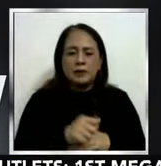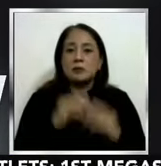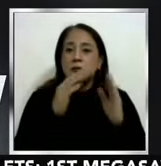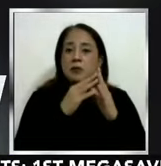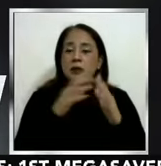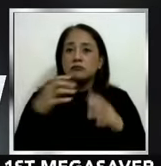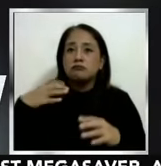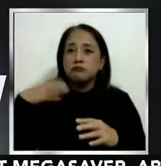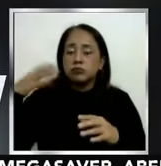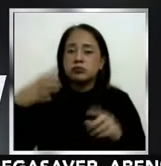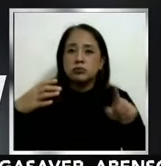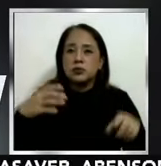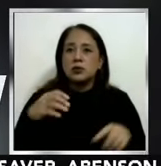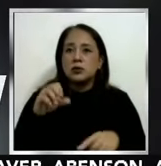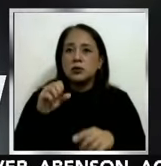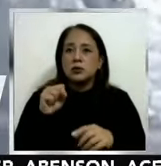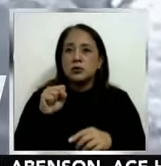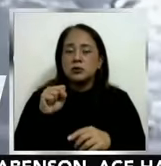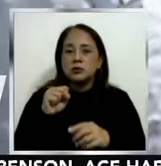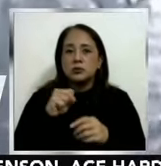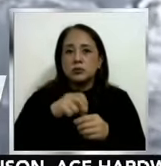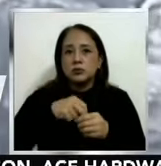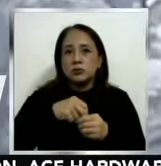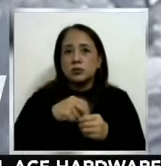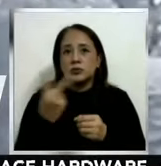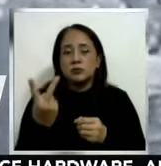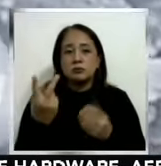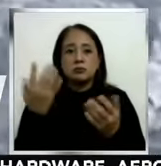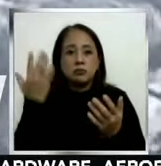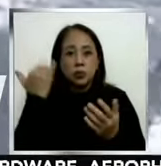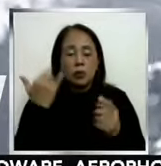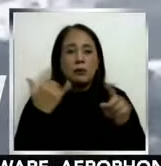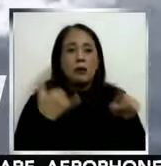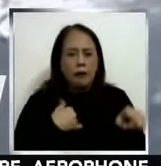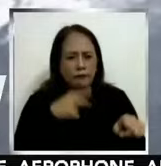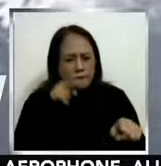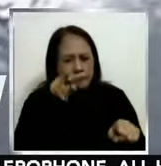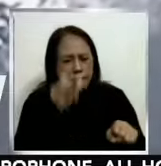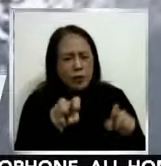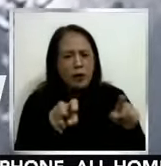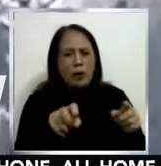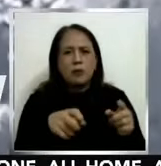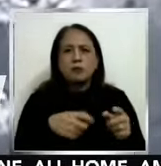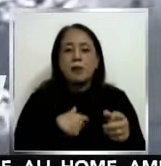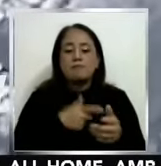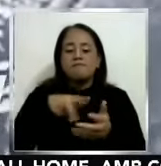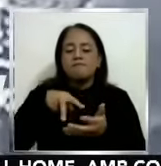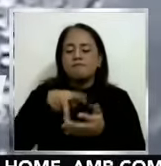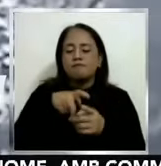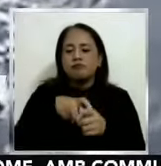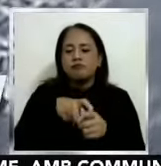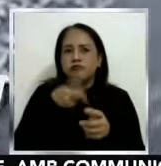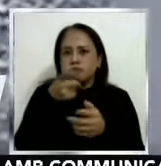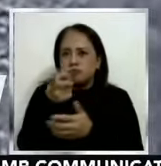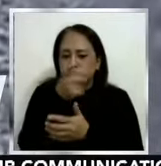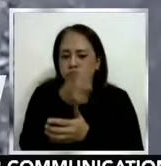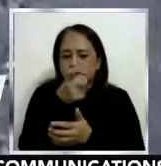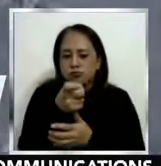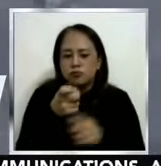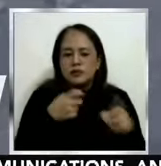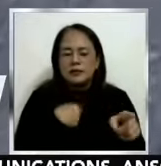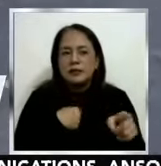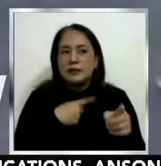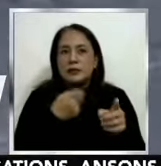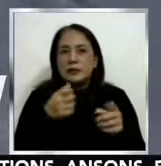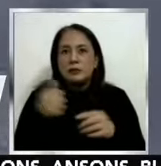Kudarat, pinaulanan ng bala sa kuha ng CCTV. Kita ang pagdaan ng umunay riding in tandem na pinagbabaril ang paumakay ni Chairman Guiabera